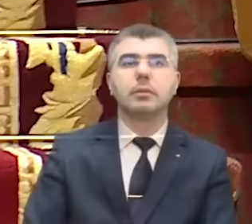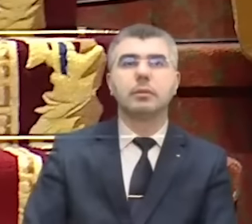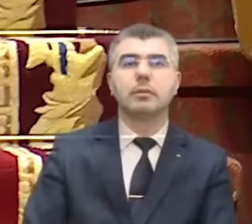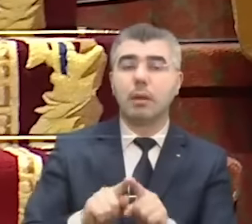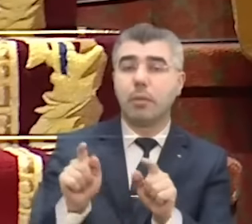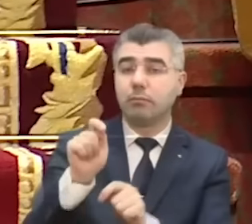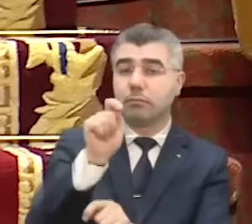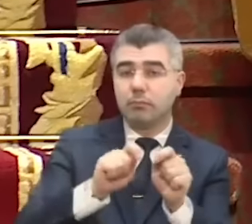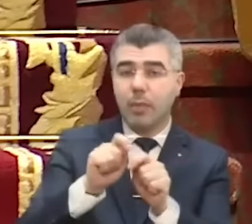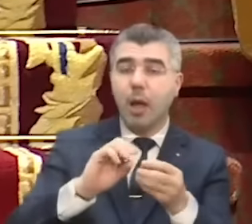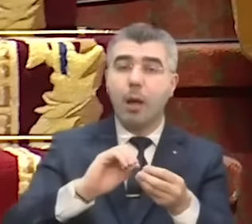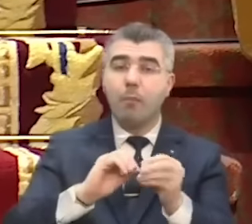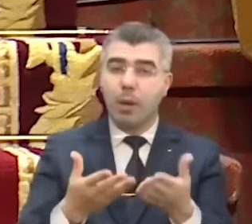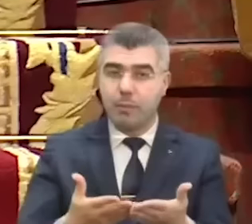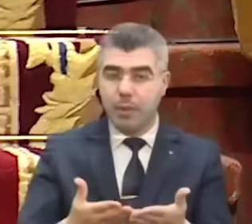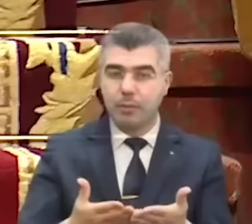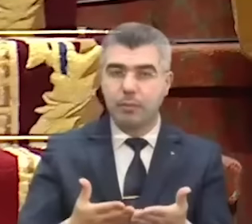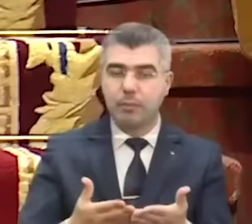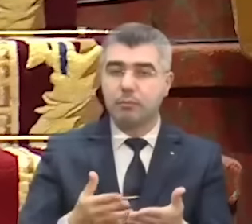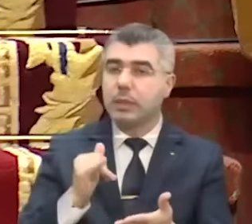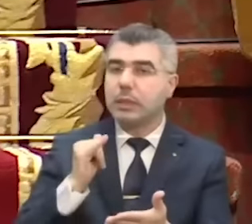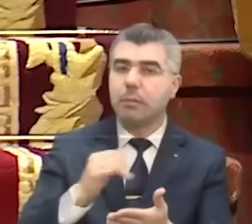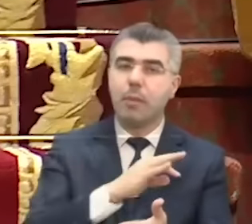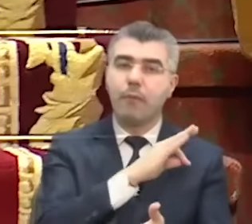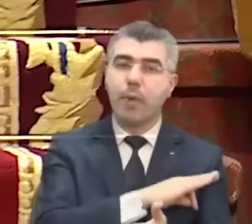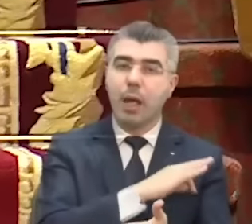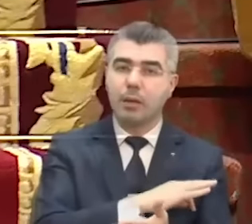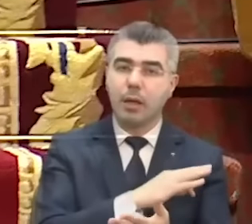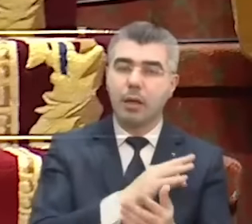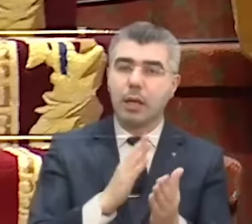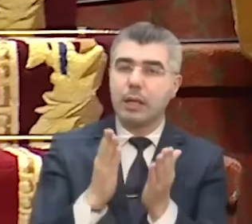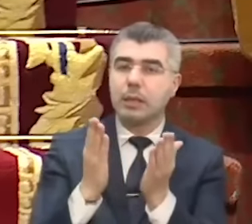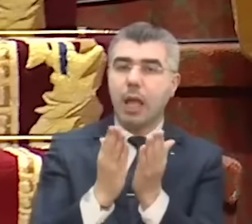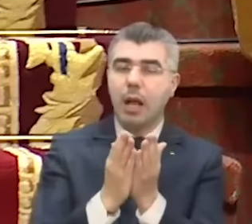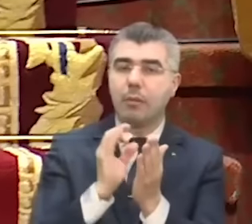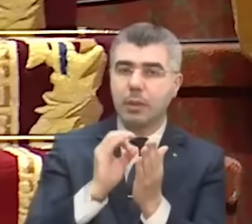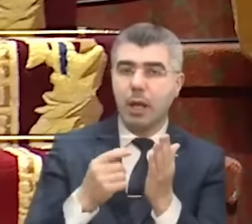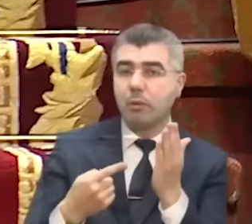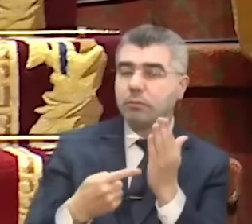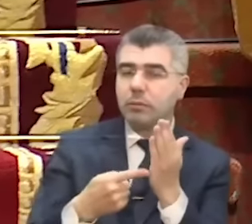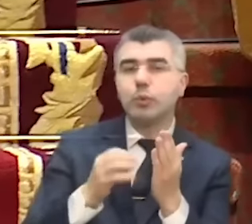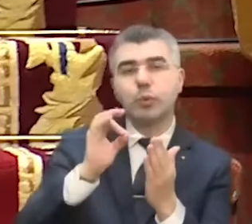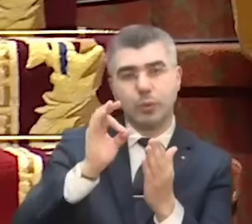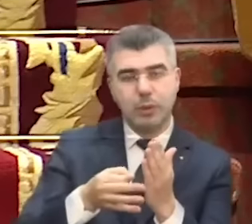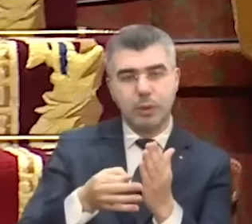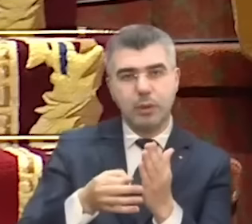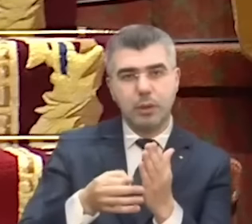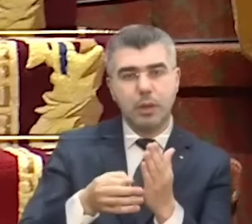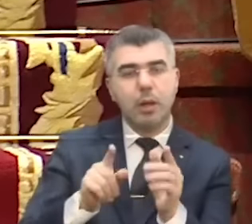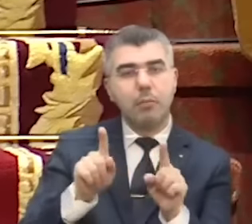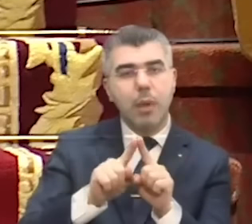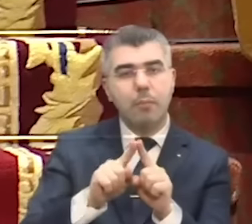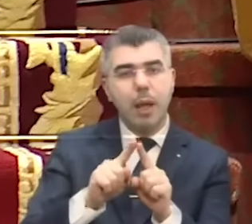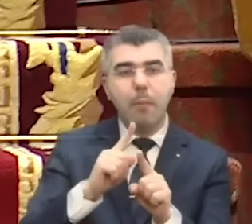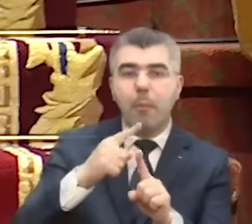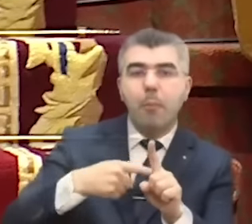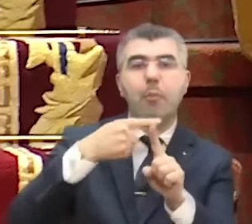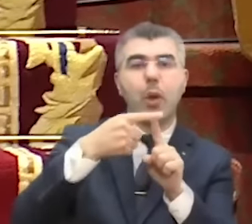معالجة هذه الظاهرة وضمان استفادة الطلاب من وسائل الذكاء الاصطناعي كأدوات